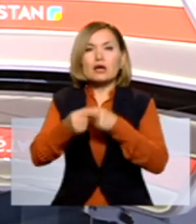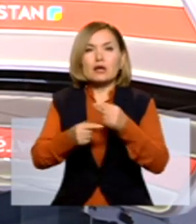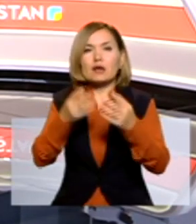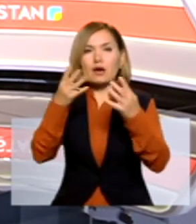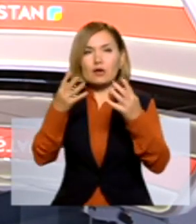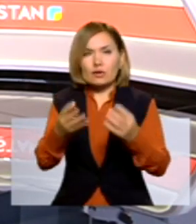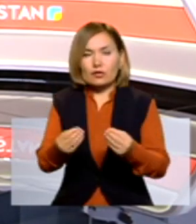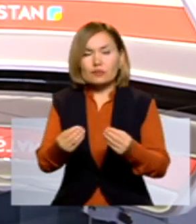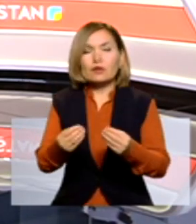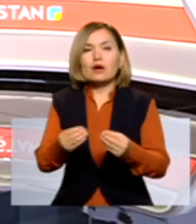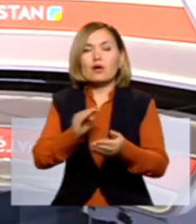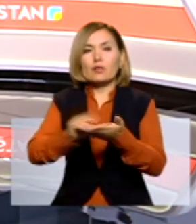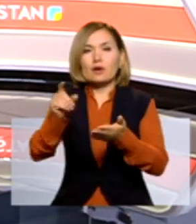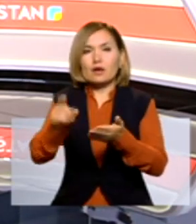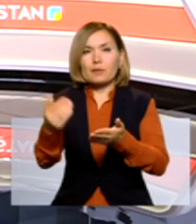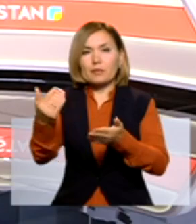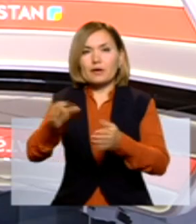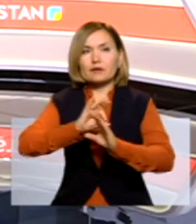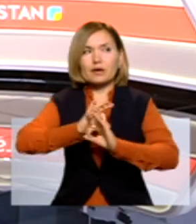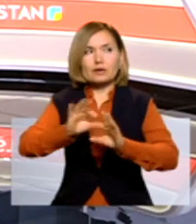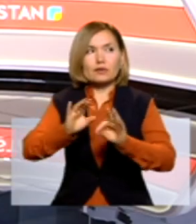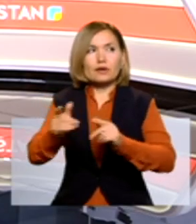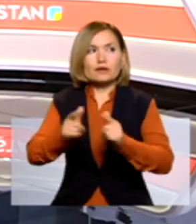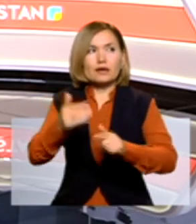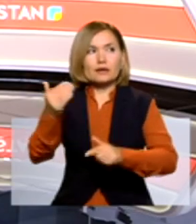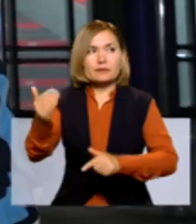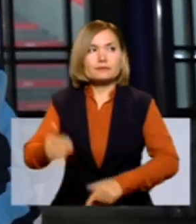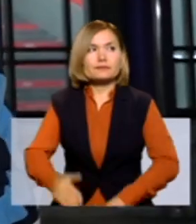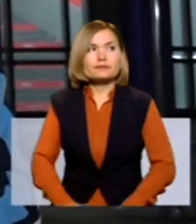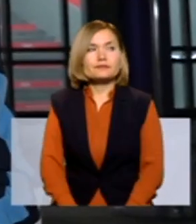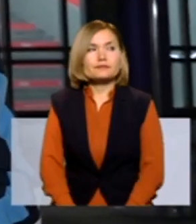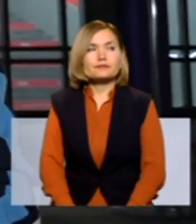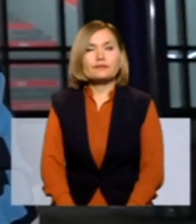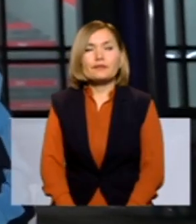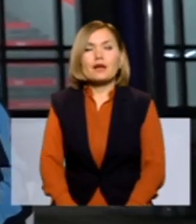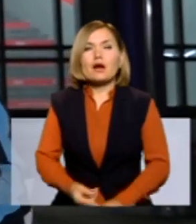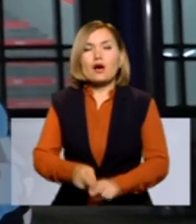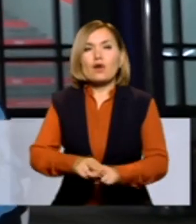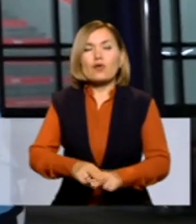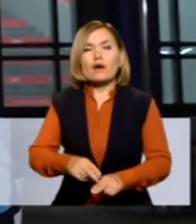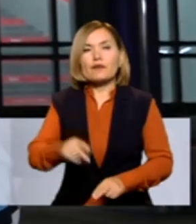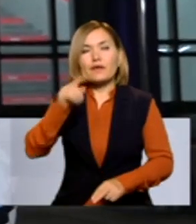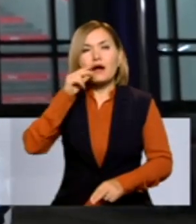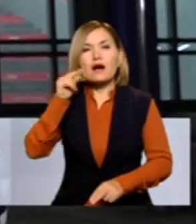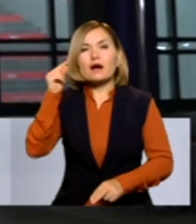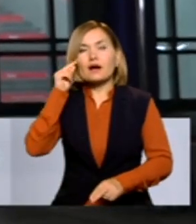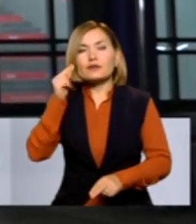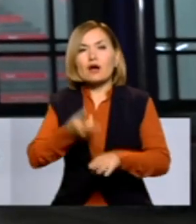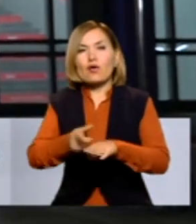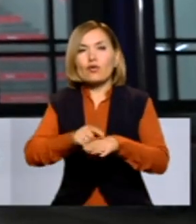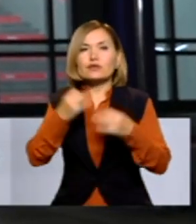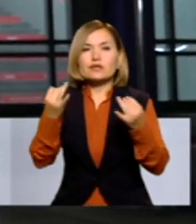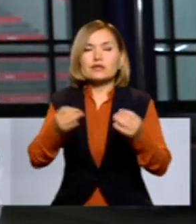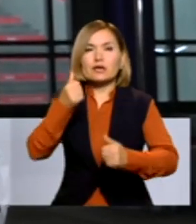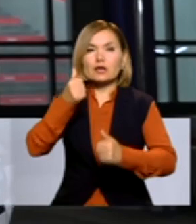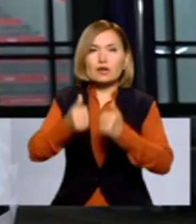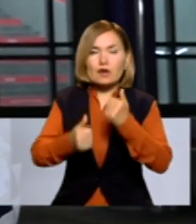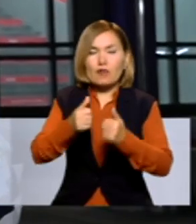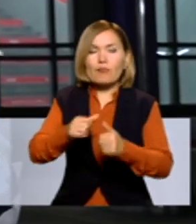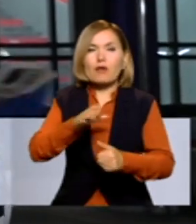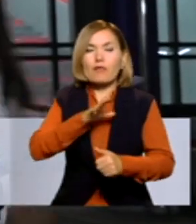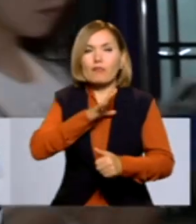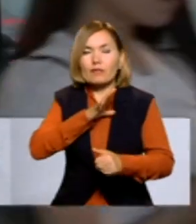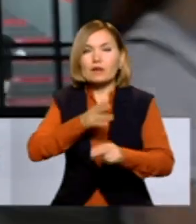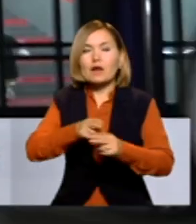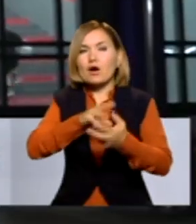туралы әріптесім Шерхан Жамбулұлы айтып береді. Татамидегі талас жүлдеші Жан Алстас Жамберіс бүгін Ханчжоудағы